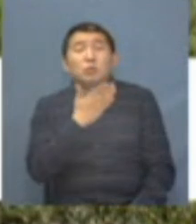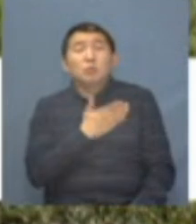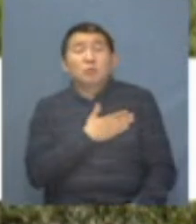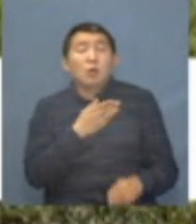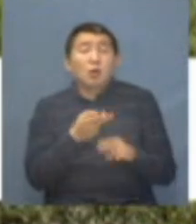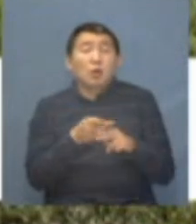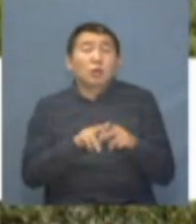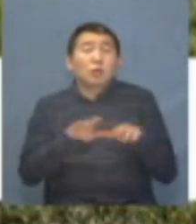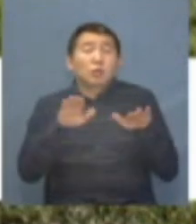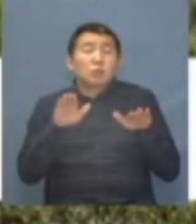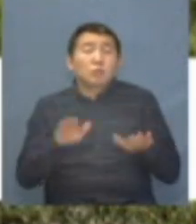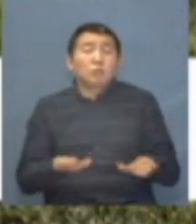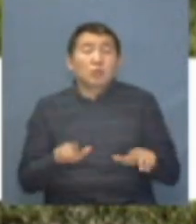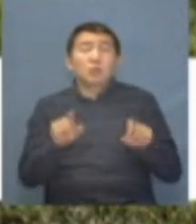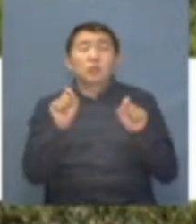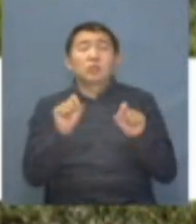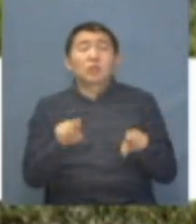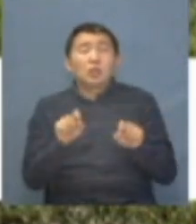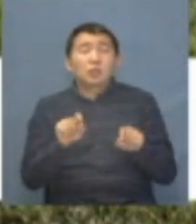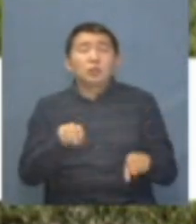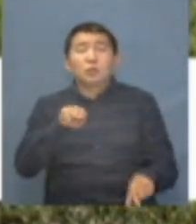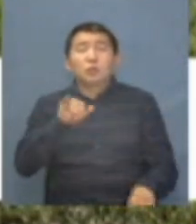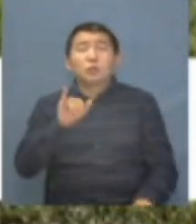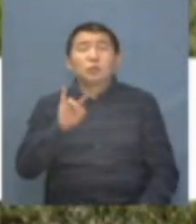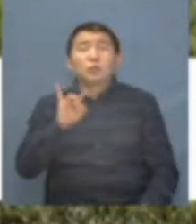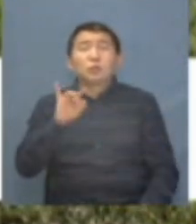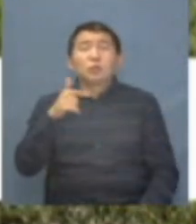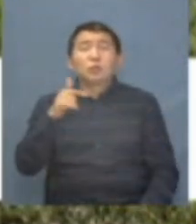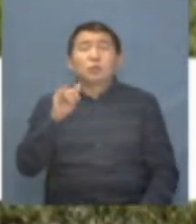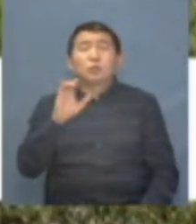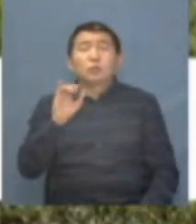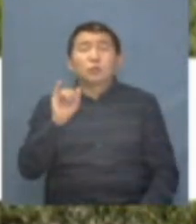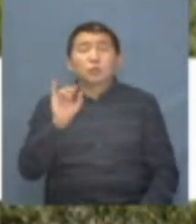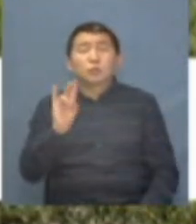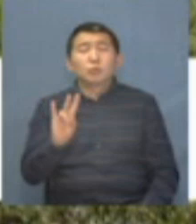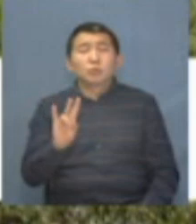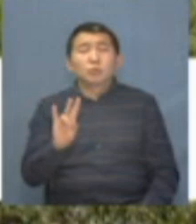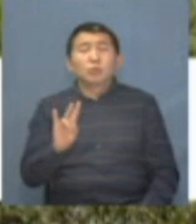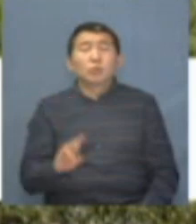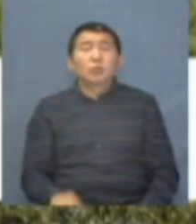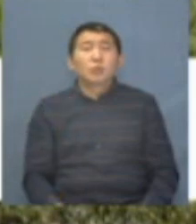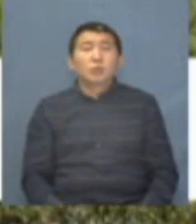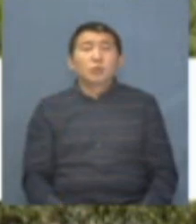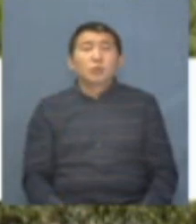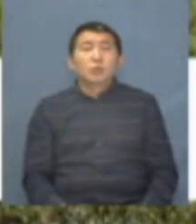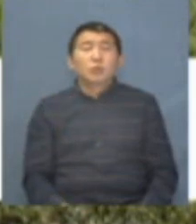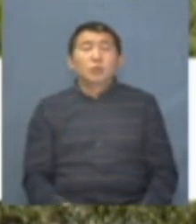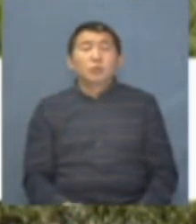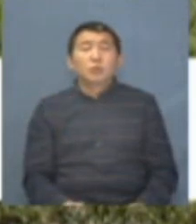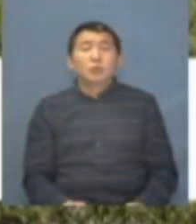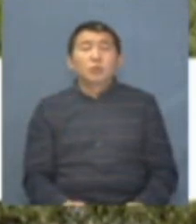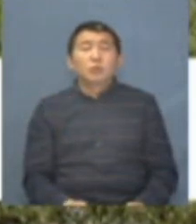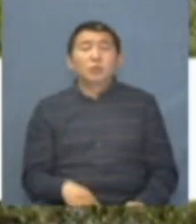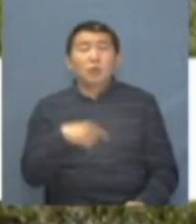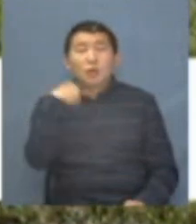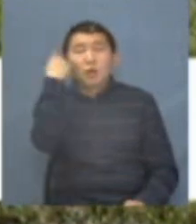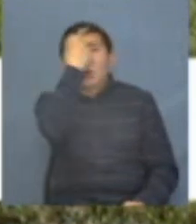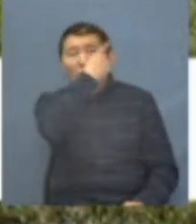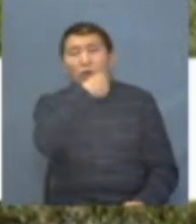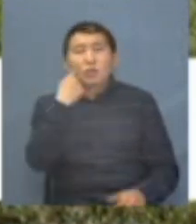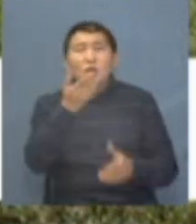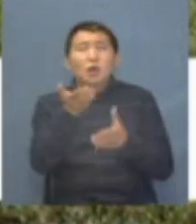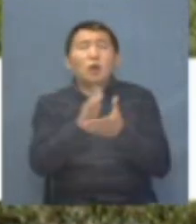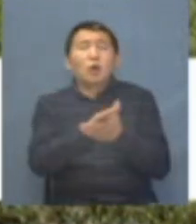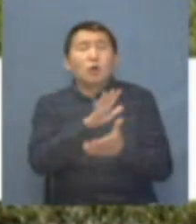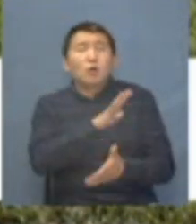это действие «Золотой Тургусун». Изначально знакома с его создателем Александром Егоровым, лично знакома. Замечательный был